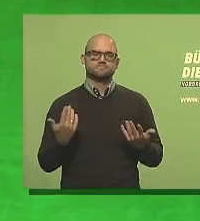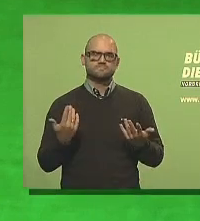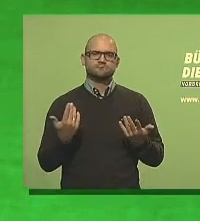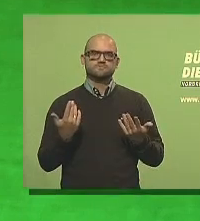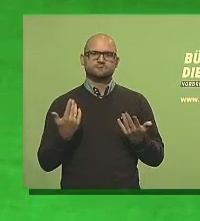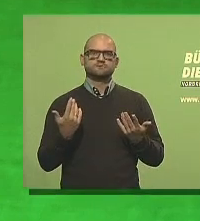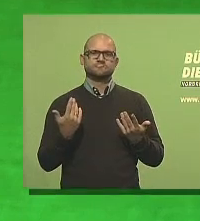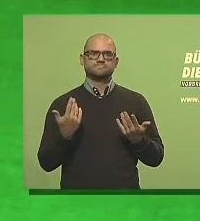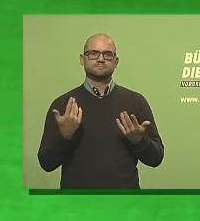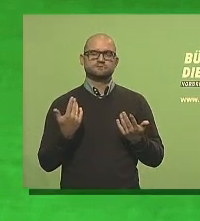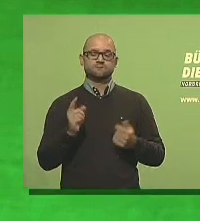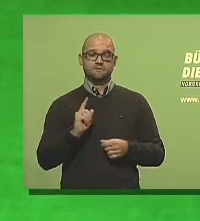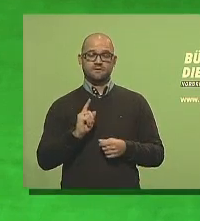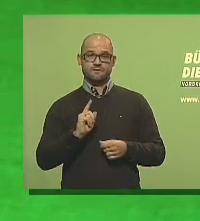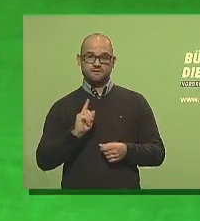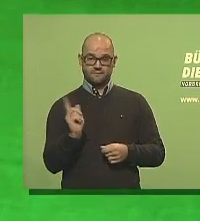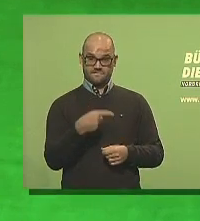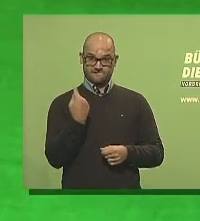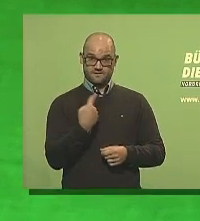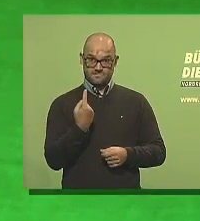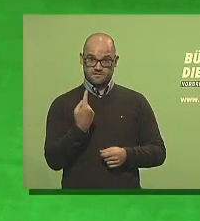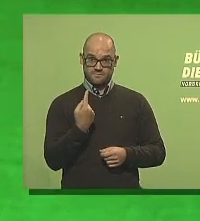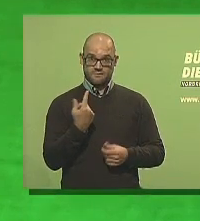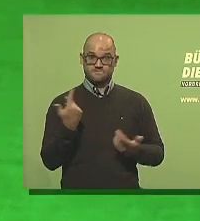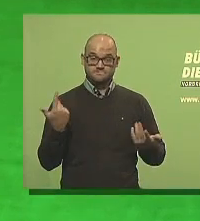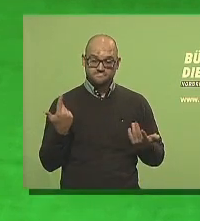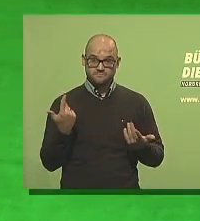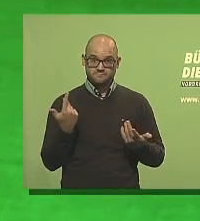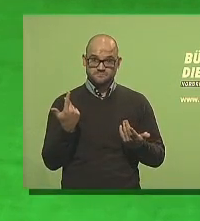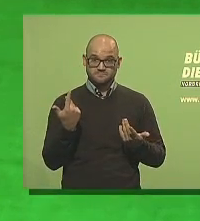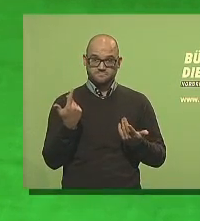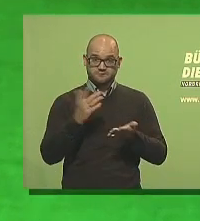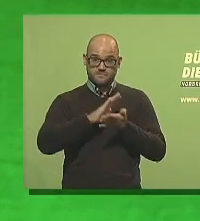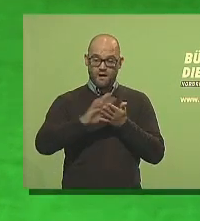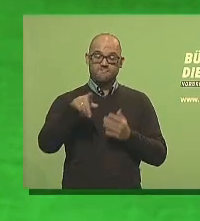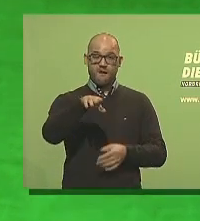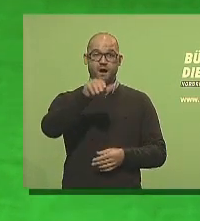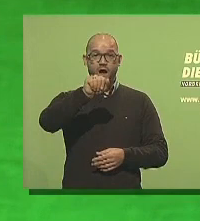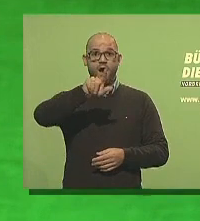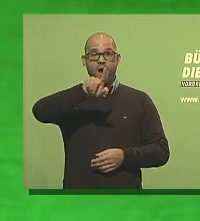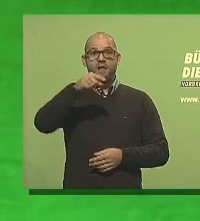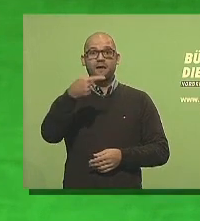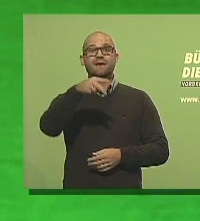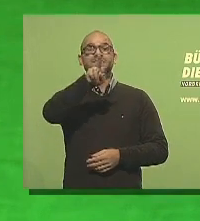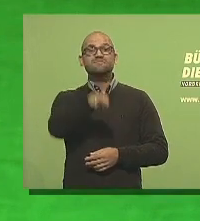Wir machen es besser nicht nur, indem wir klar machen, die ALG-II-Sätze müssen dem